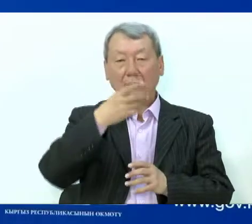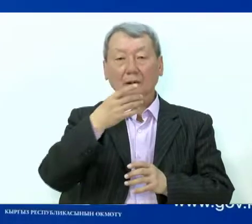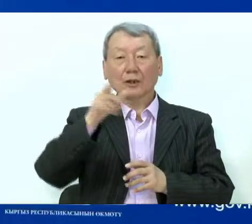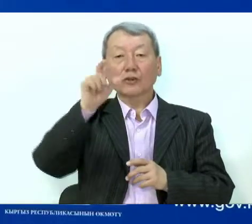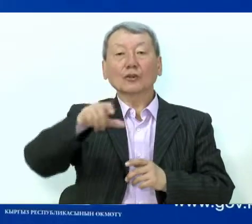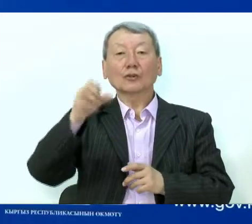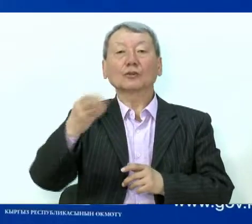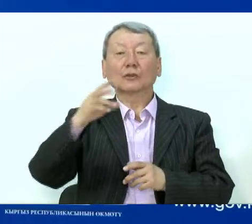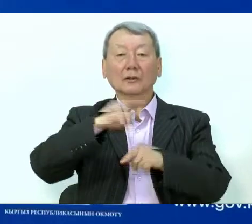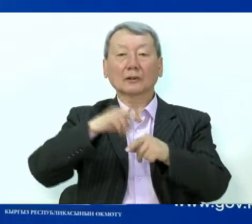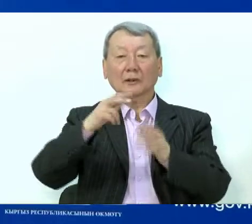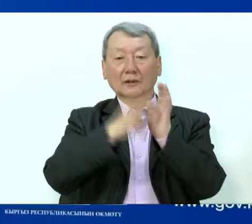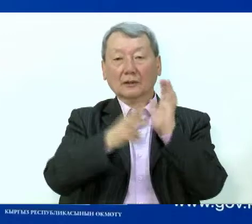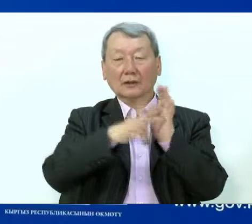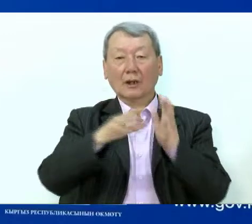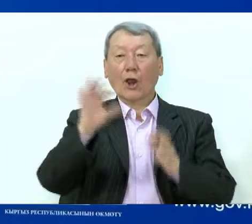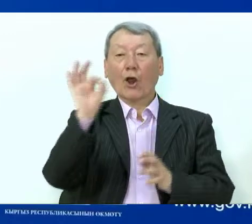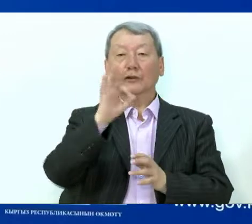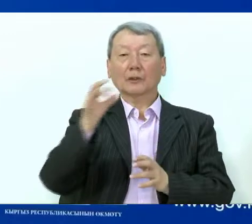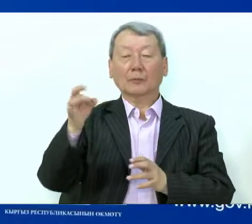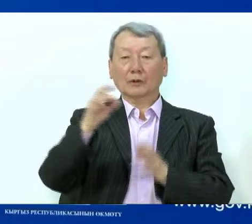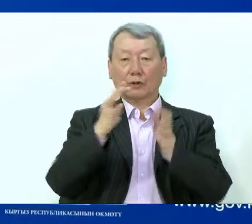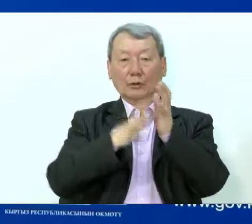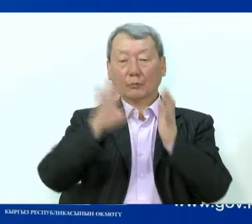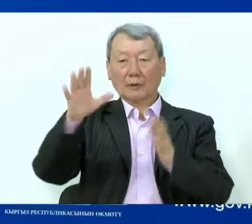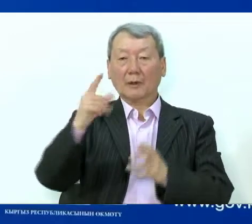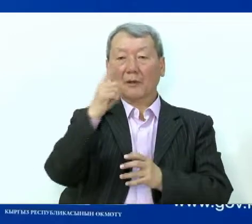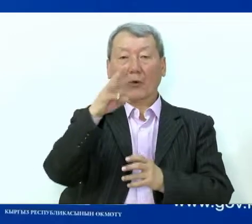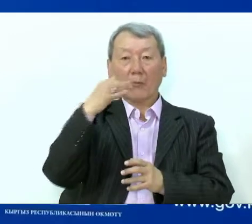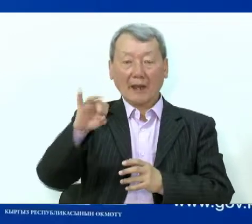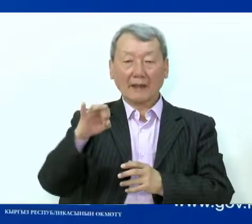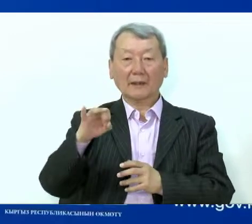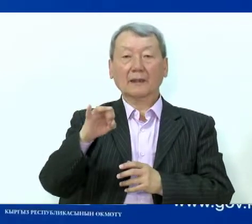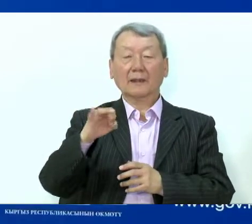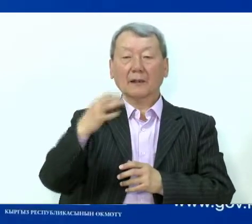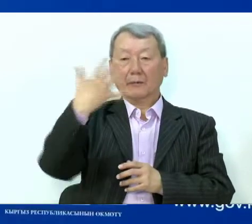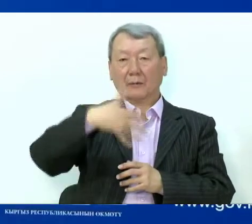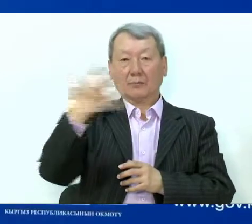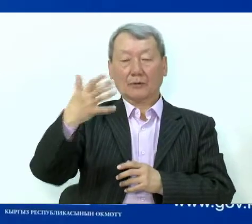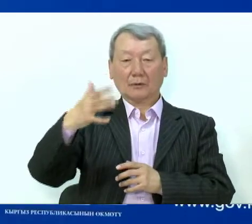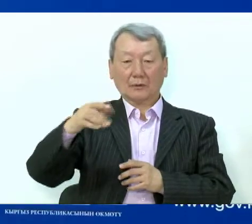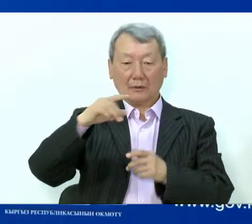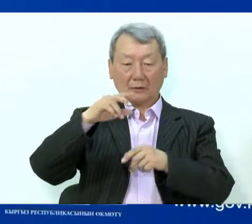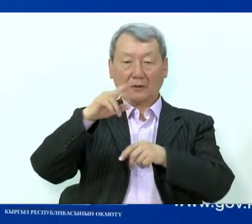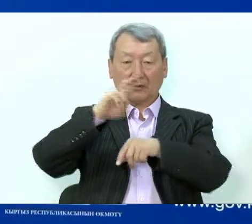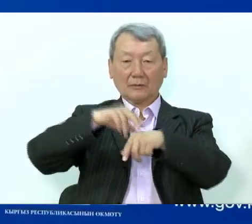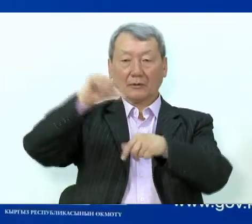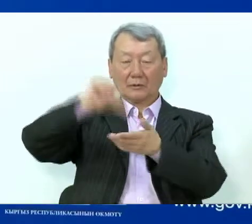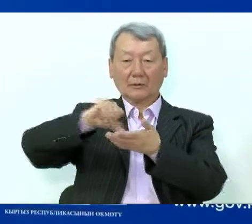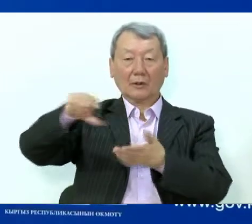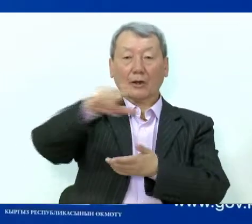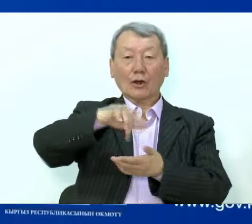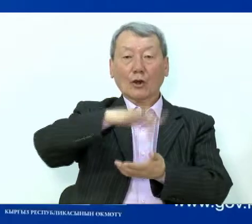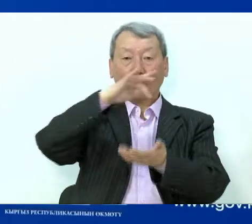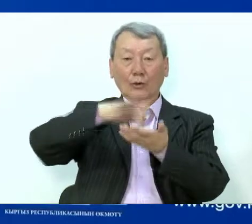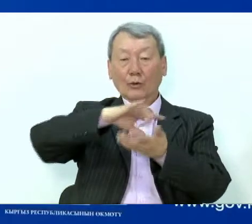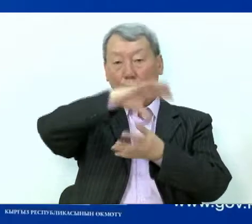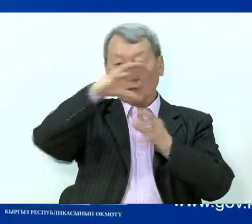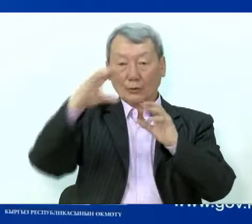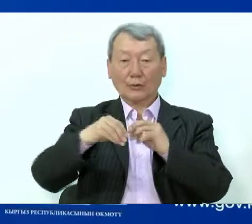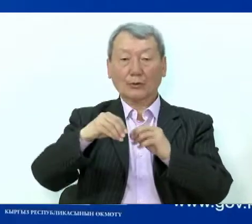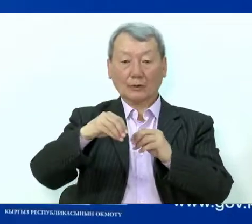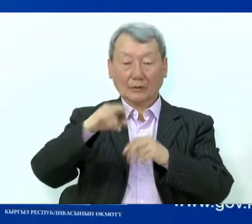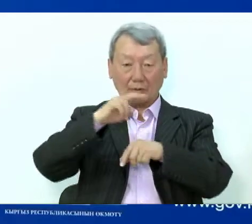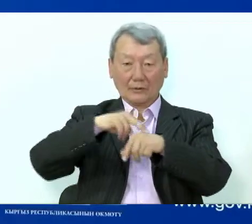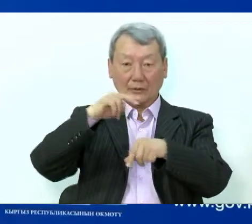боюнча 80, Октябрь районунда 95, 1 май 55. Бишкек шаардыгы ички